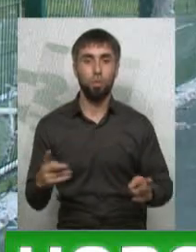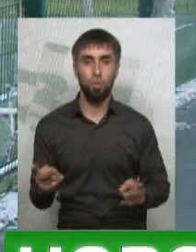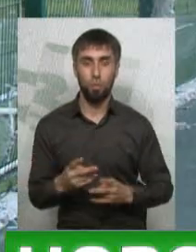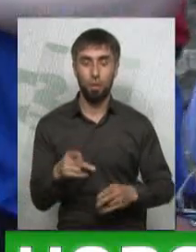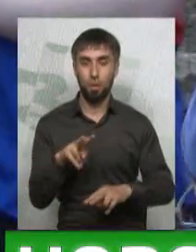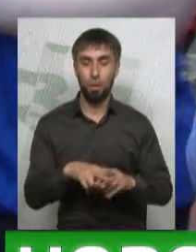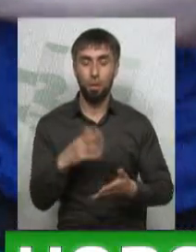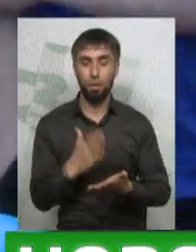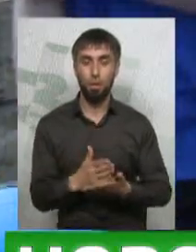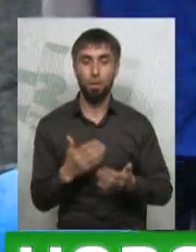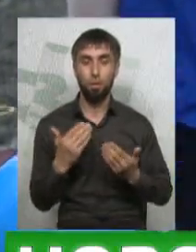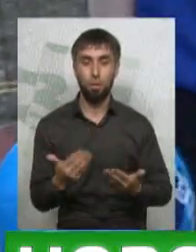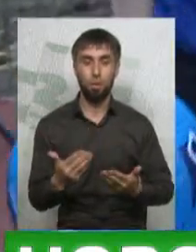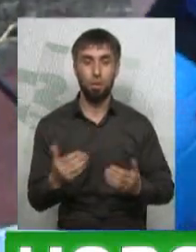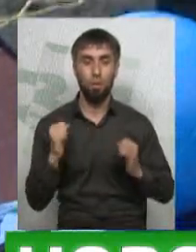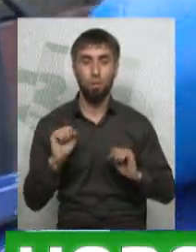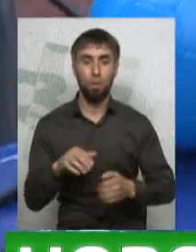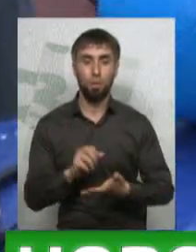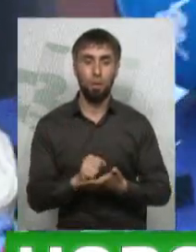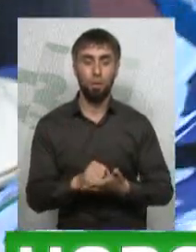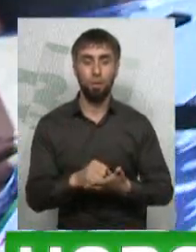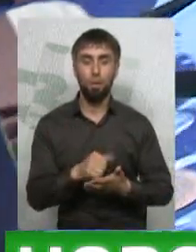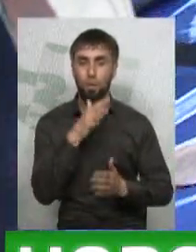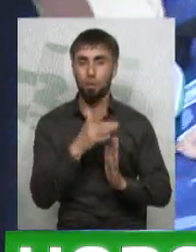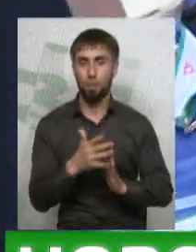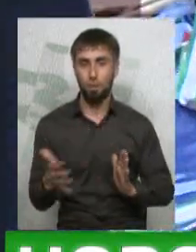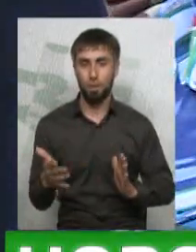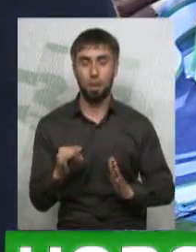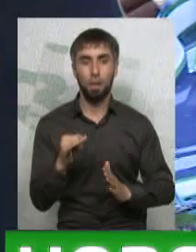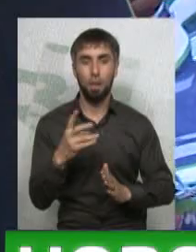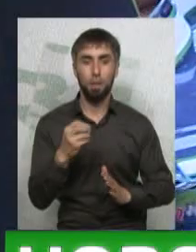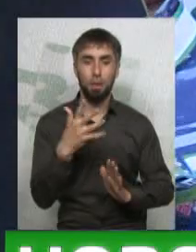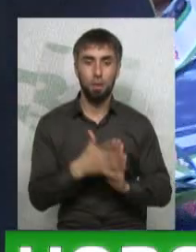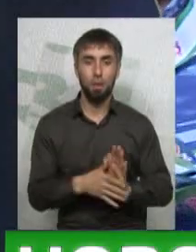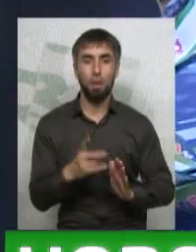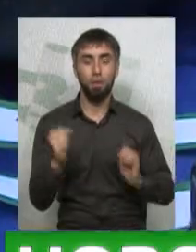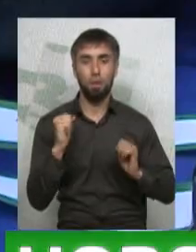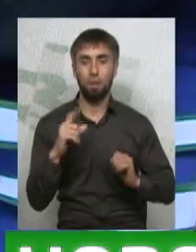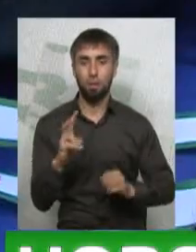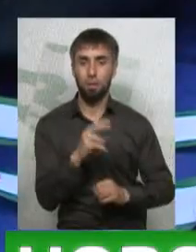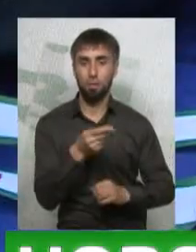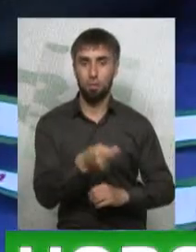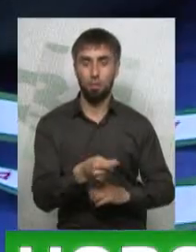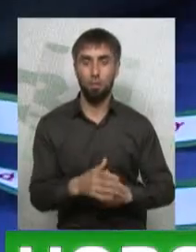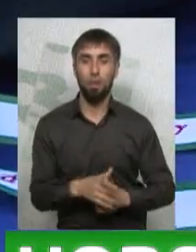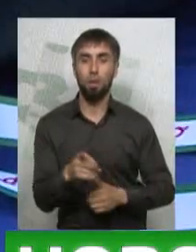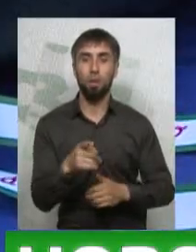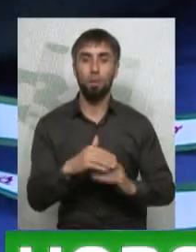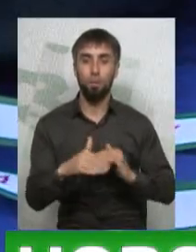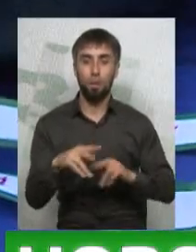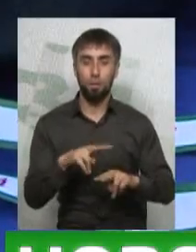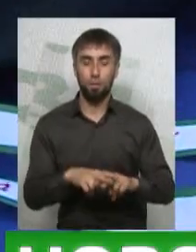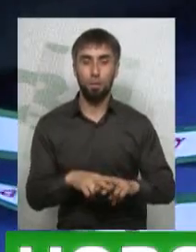необходимое здесь есть. Теперь спортом можно заниматься часами напролет и не тратиться на абонемент в спортзал. Локацию новой